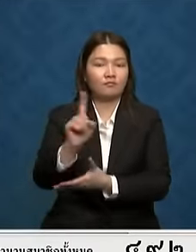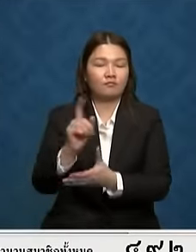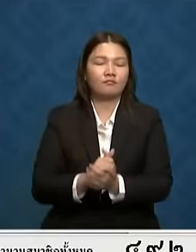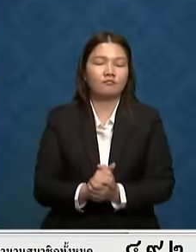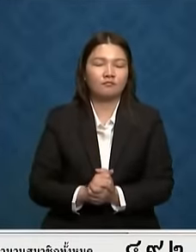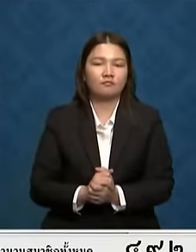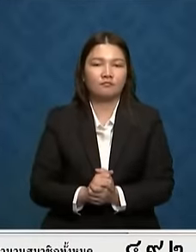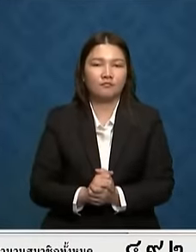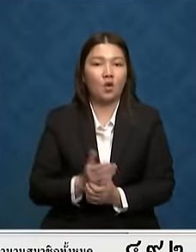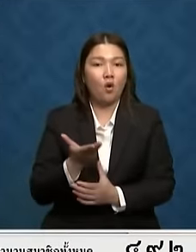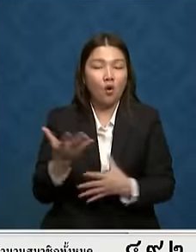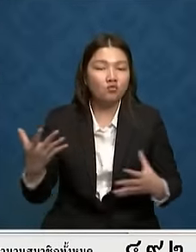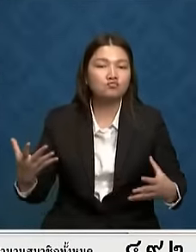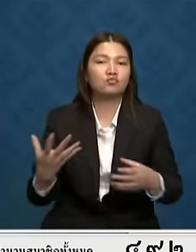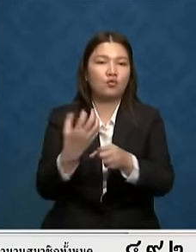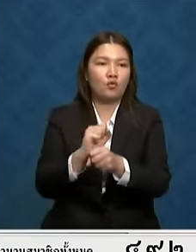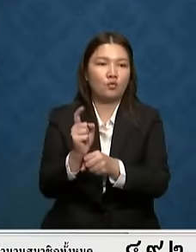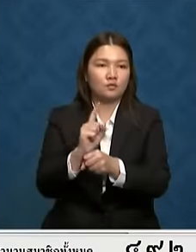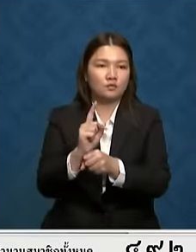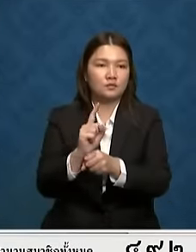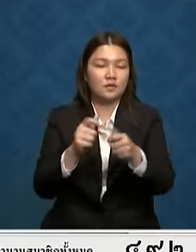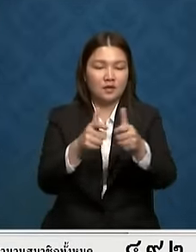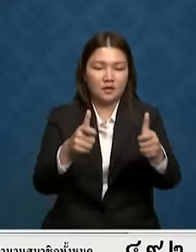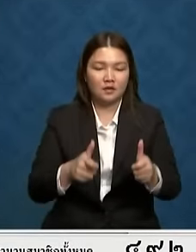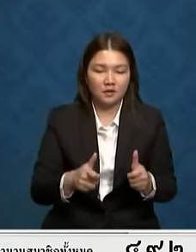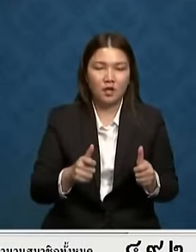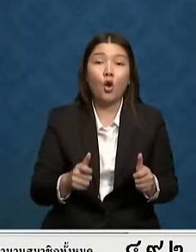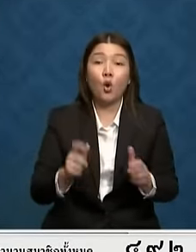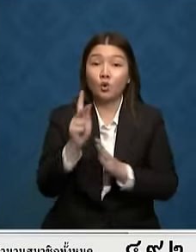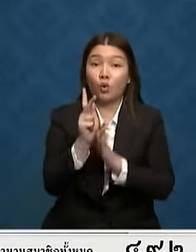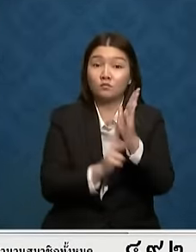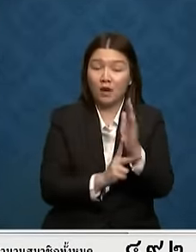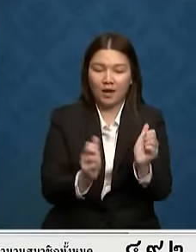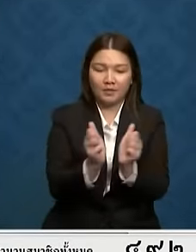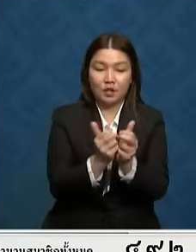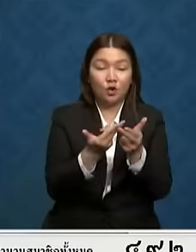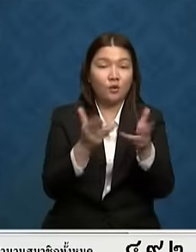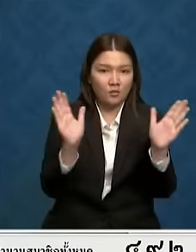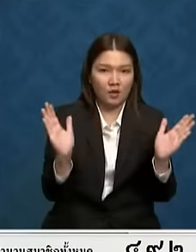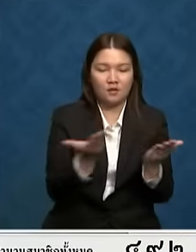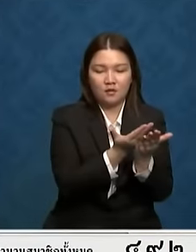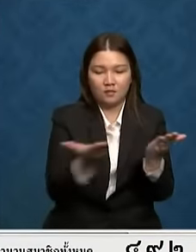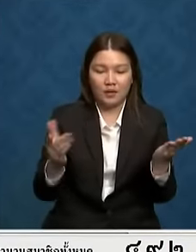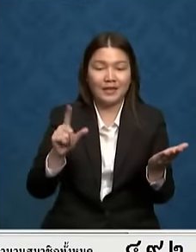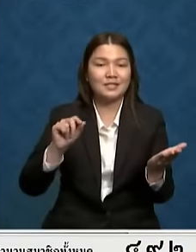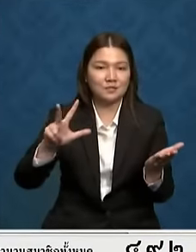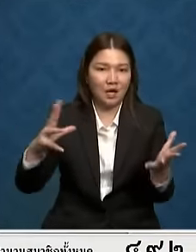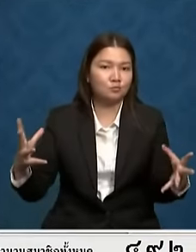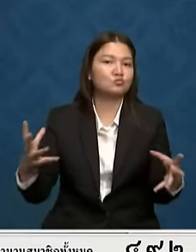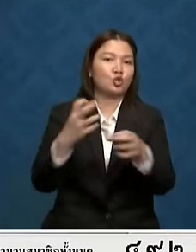ประธานขอสรุปสาระของกฎหมายนิรโทษกรรมในอดีตทั้ง 23ฉบับดัง